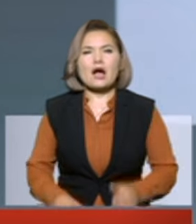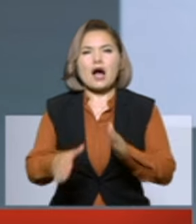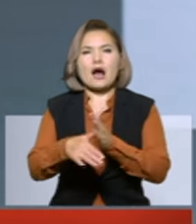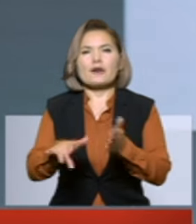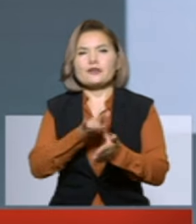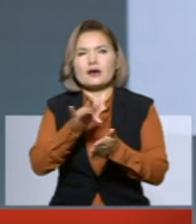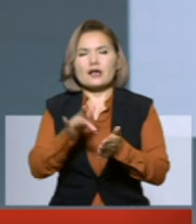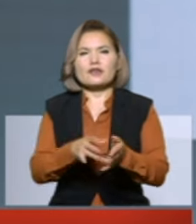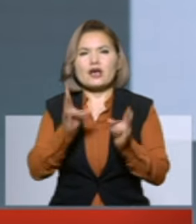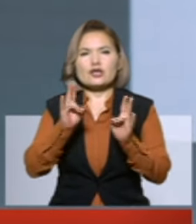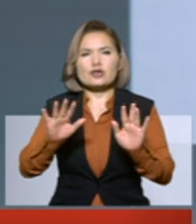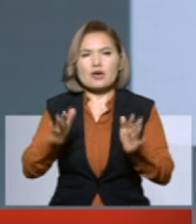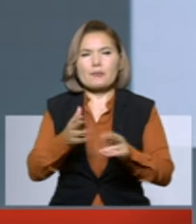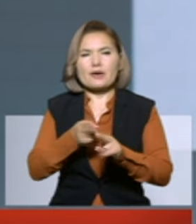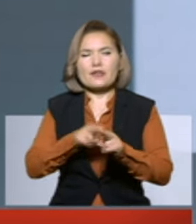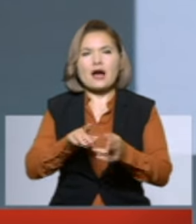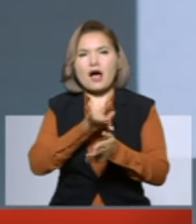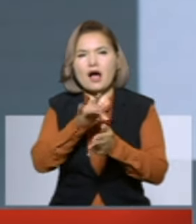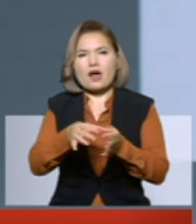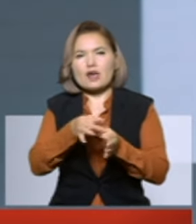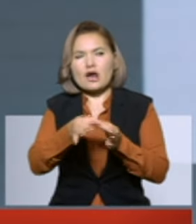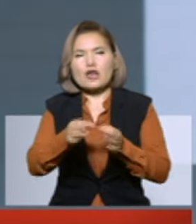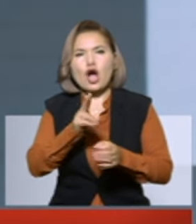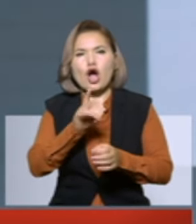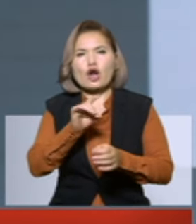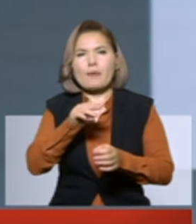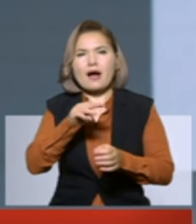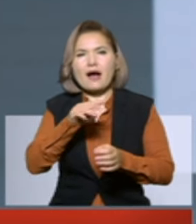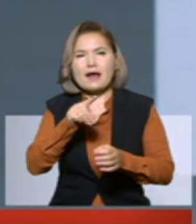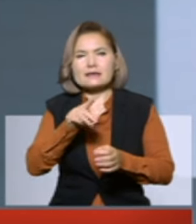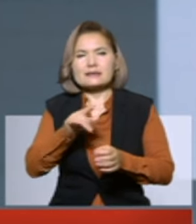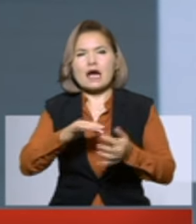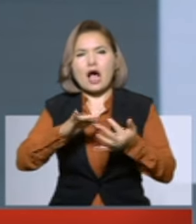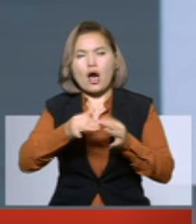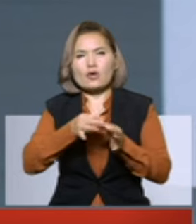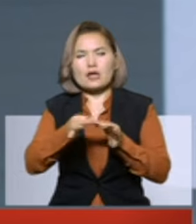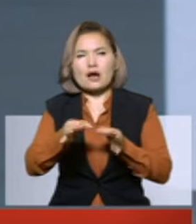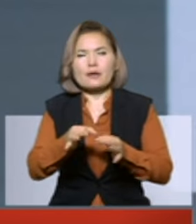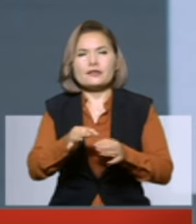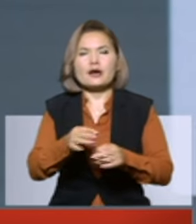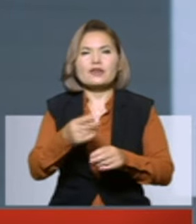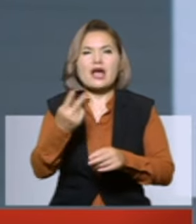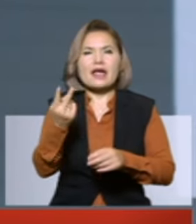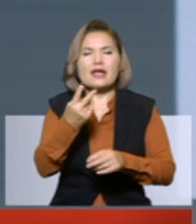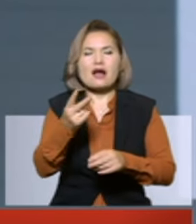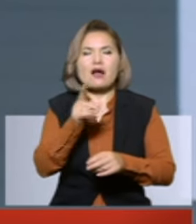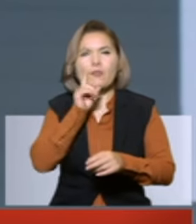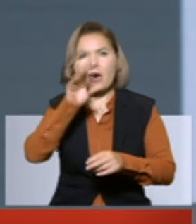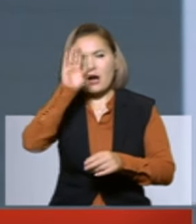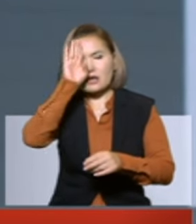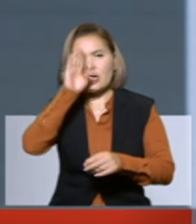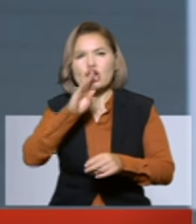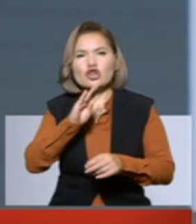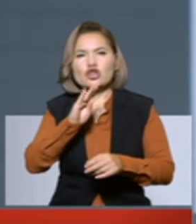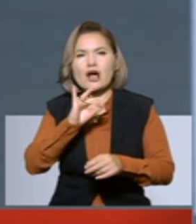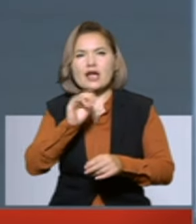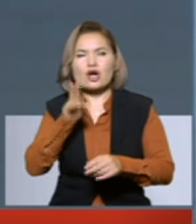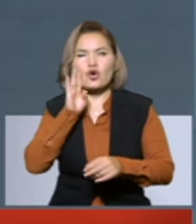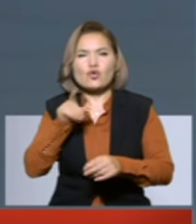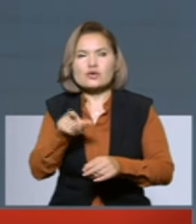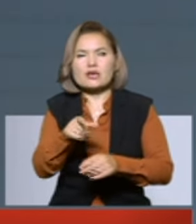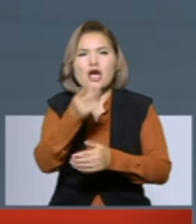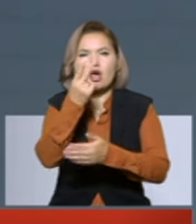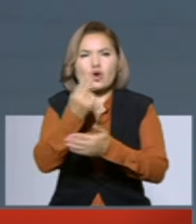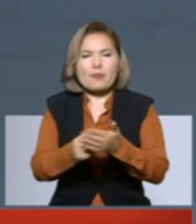Атырауда тағы қайғылы жағдай. Қалаға қарасты Құрманғазы ауылында бір үйдің қос бірдей баласы жайық өзеніне батып кетті.